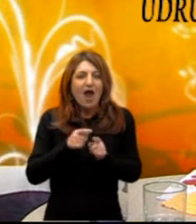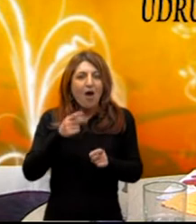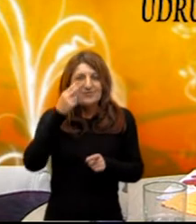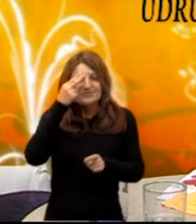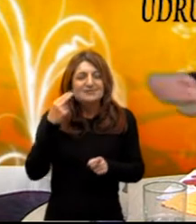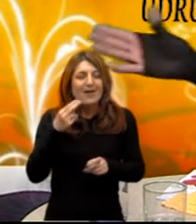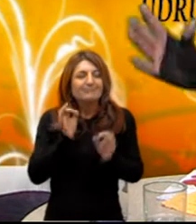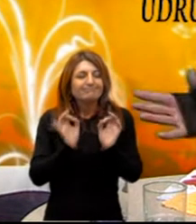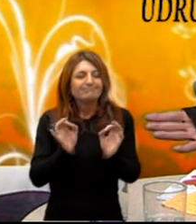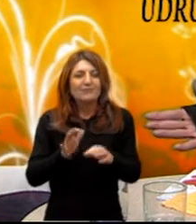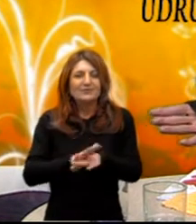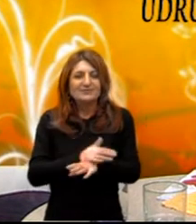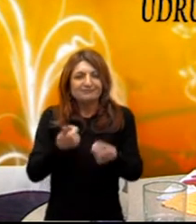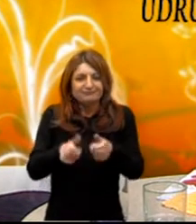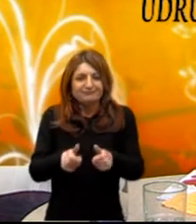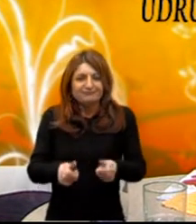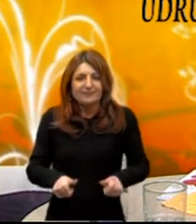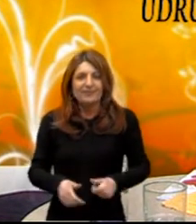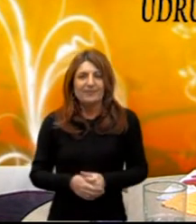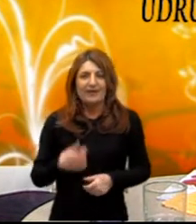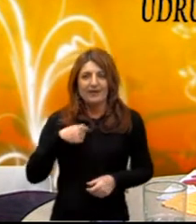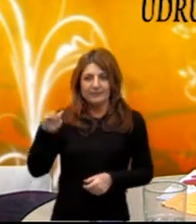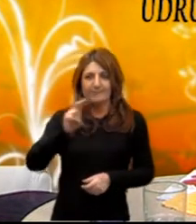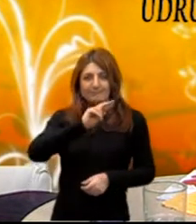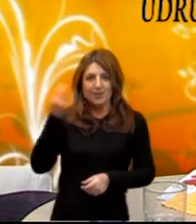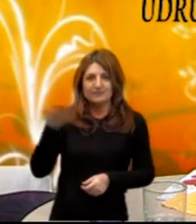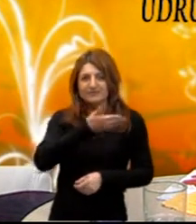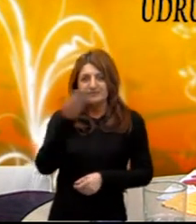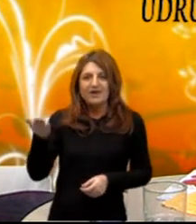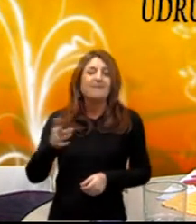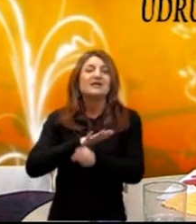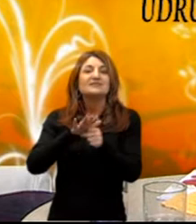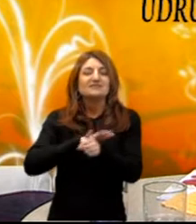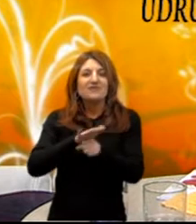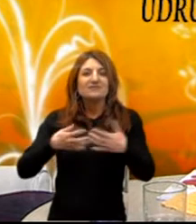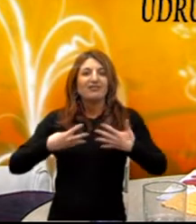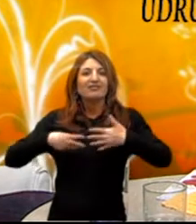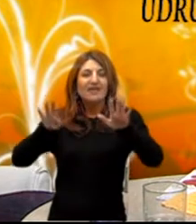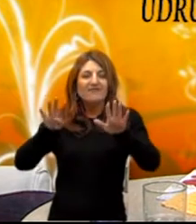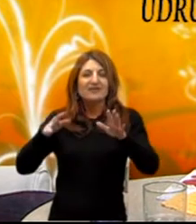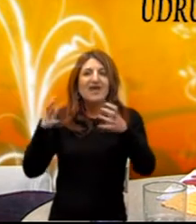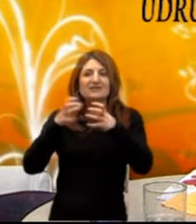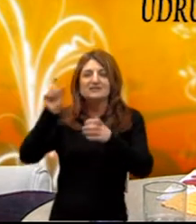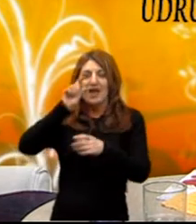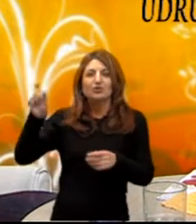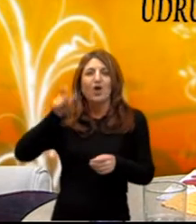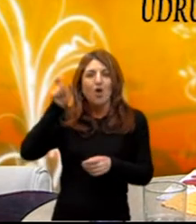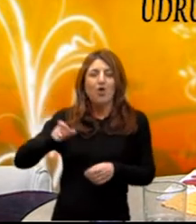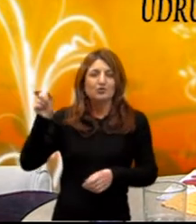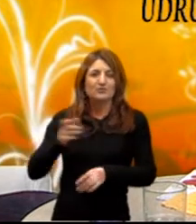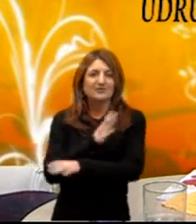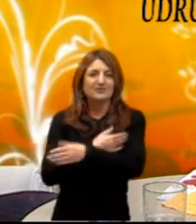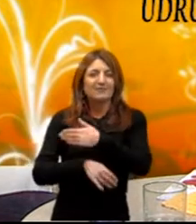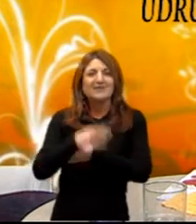te osobe. Eto, to sam htjela reći. Pozivam svih vaš, dragi gledatelji, Savska 19, zadruga osoba s invaliditetom,